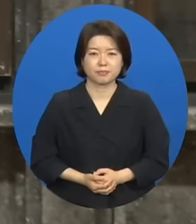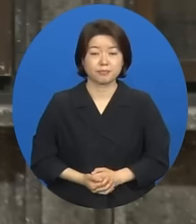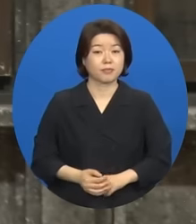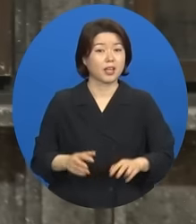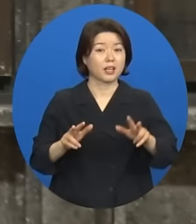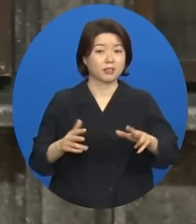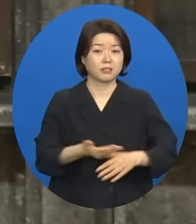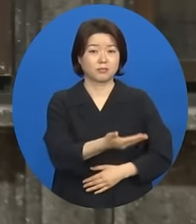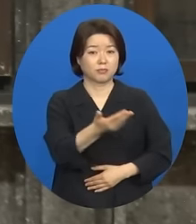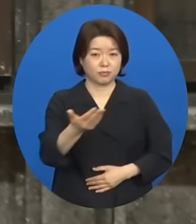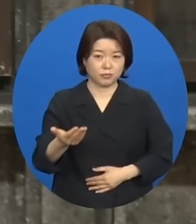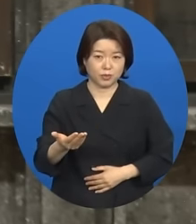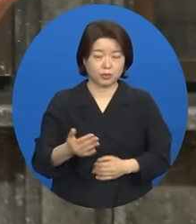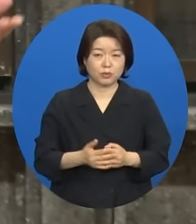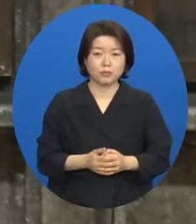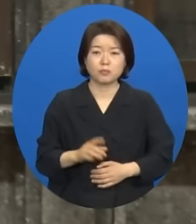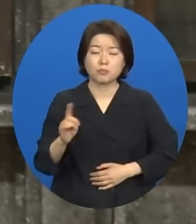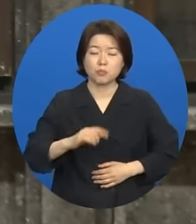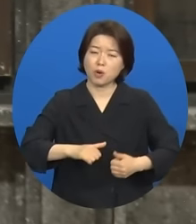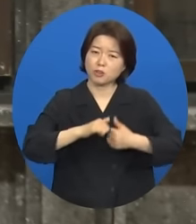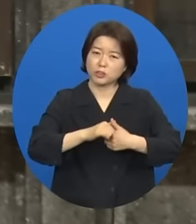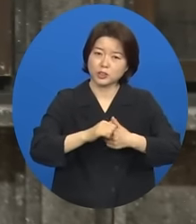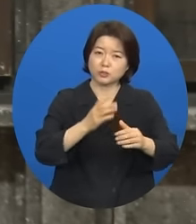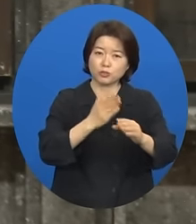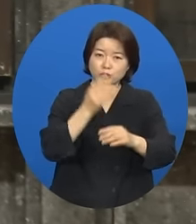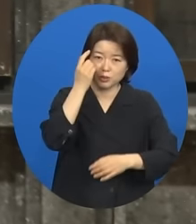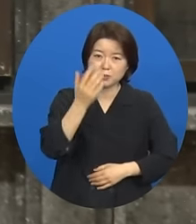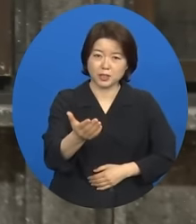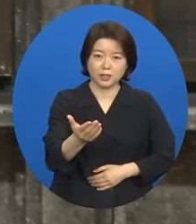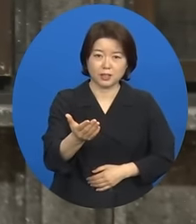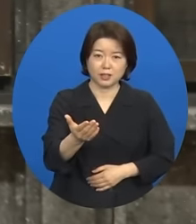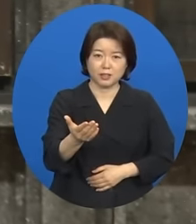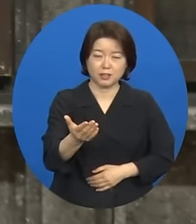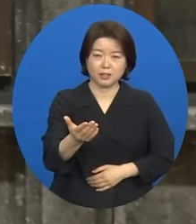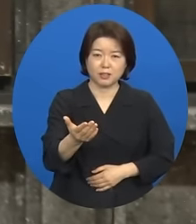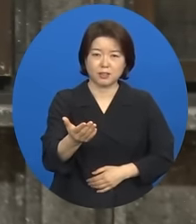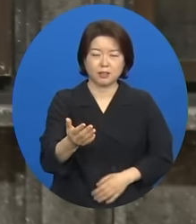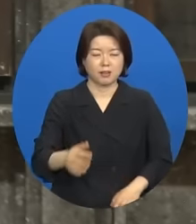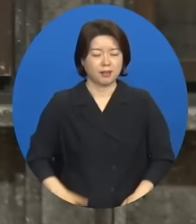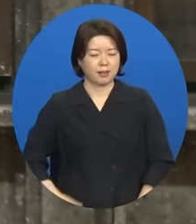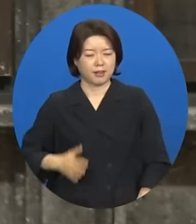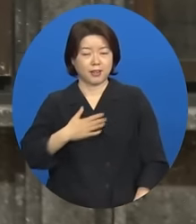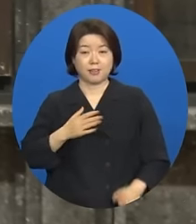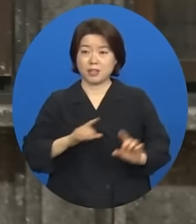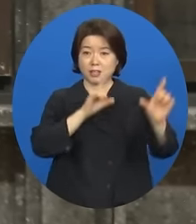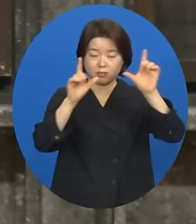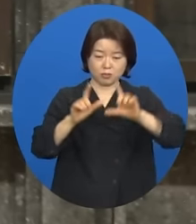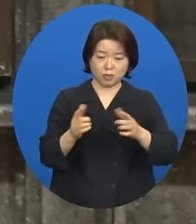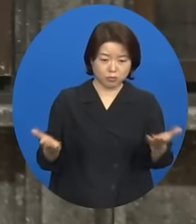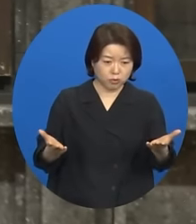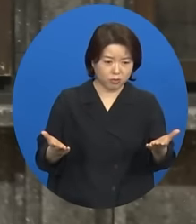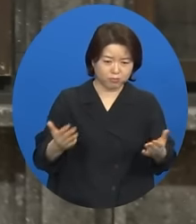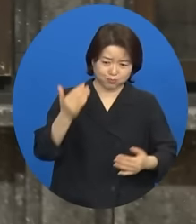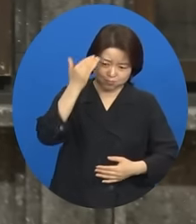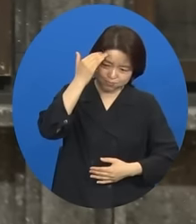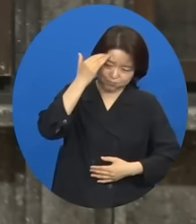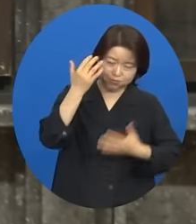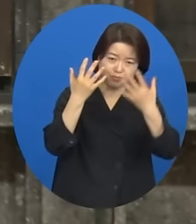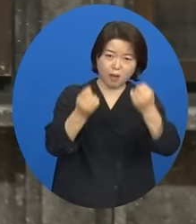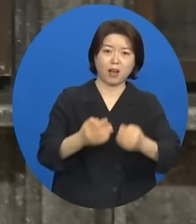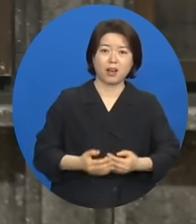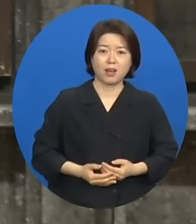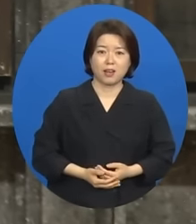지금 여러분 무엇과 씨름을 하고 계십니까? 아, 내 삶에 뭐 이렇게 장애물이 많아.